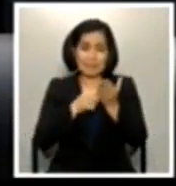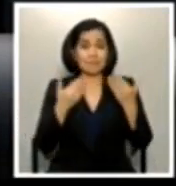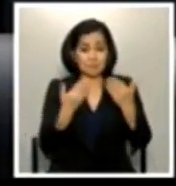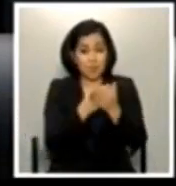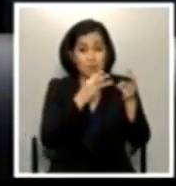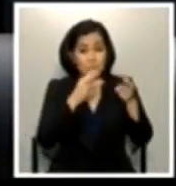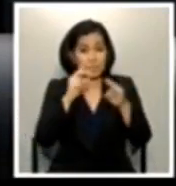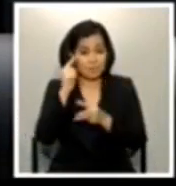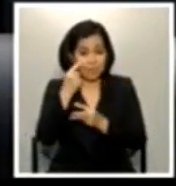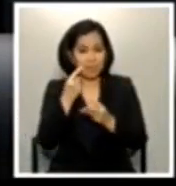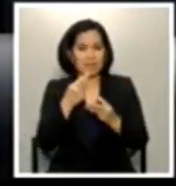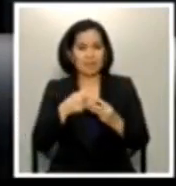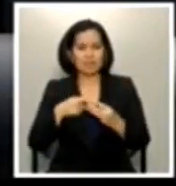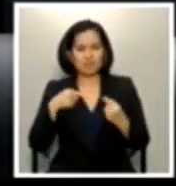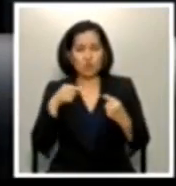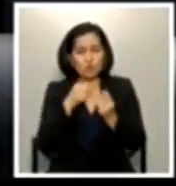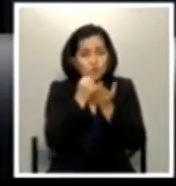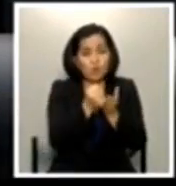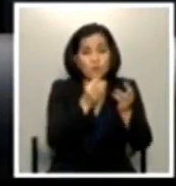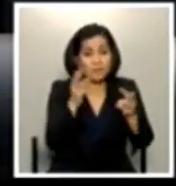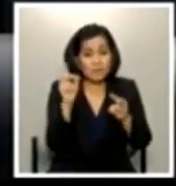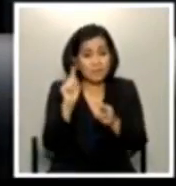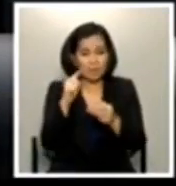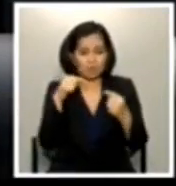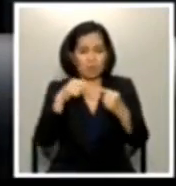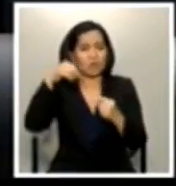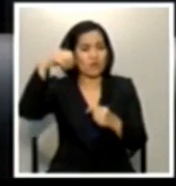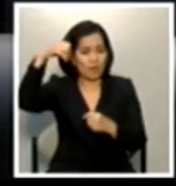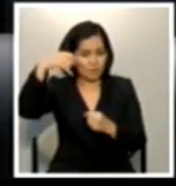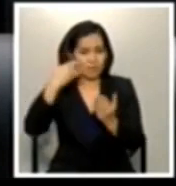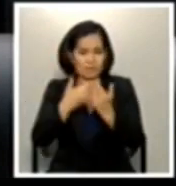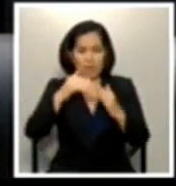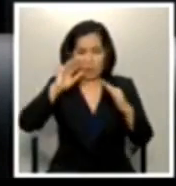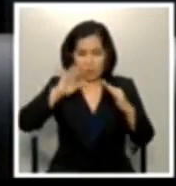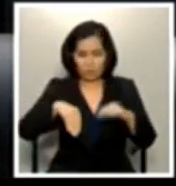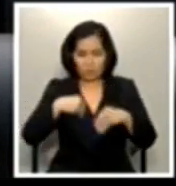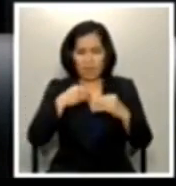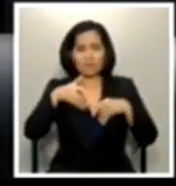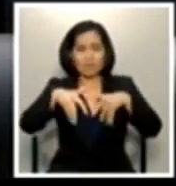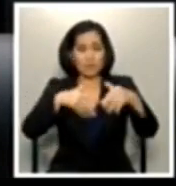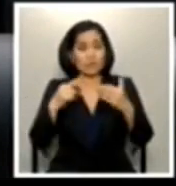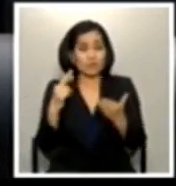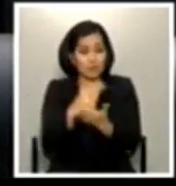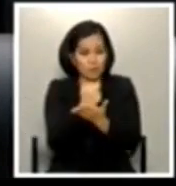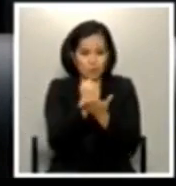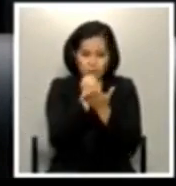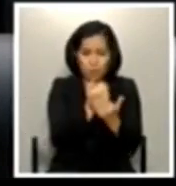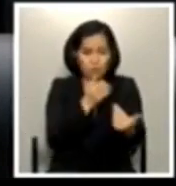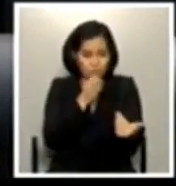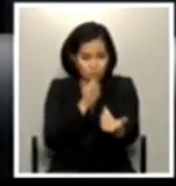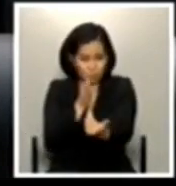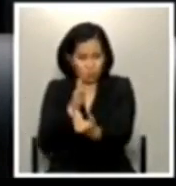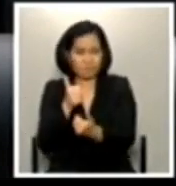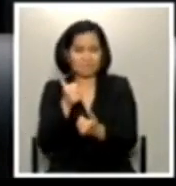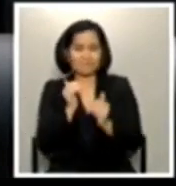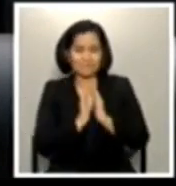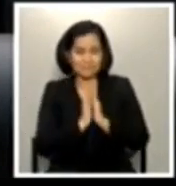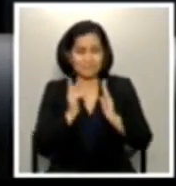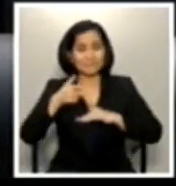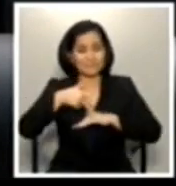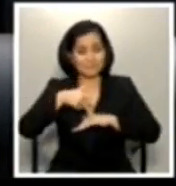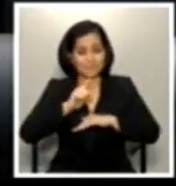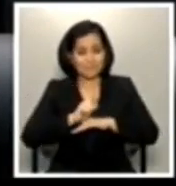านครับให้ลดค่าไฟฟ้านะครับให้กับพี่น้องในจังหวัดราชบุรีเพื่อเป็นการเยียวยาโดยตรงนะครับกราบขอบคุณท่านประธานครับ